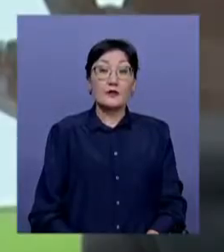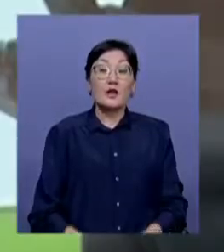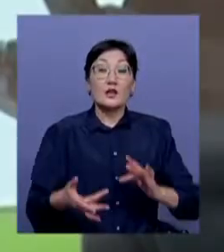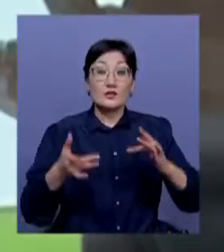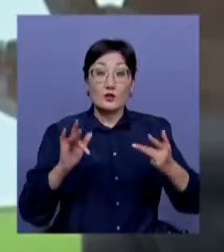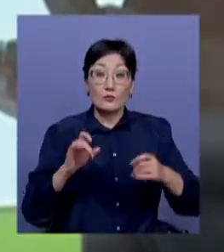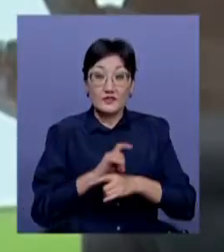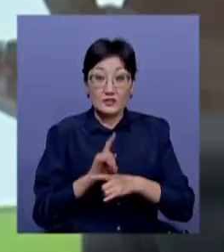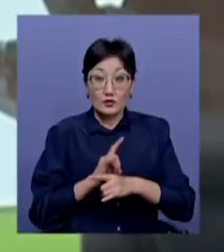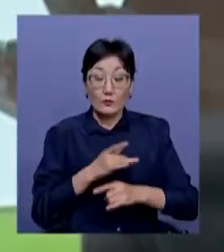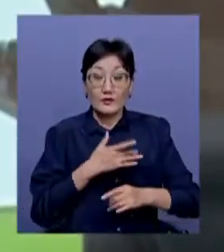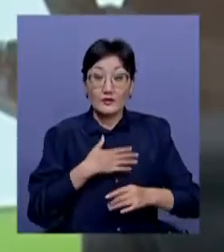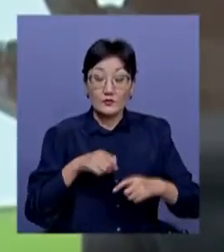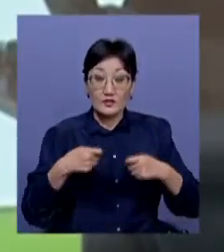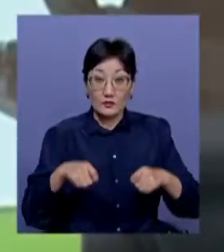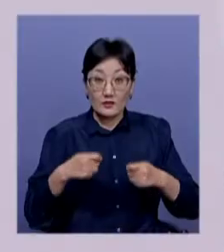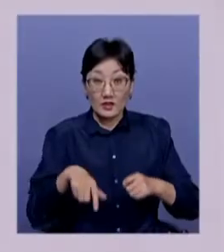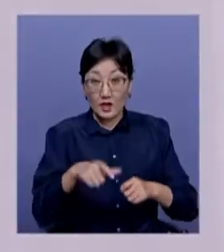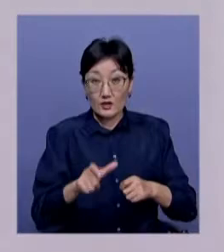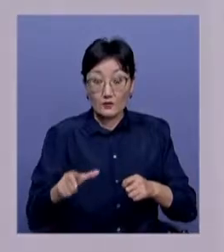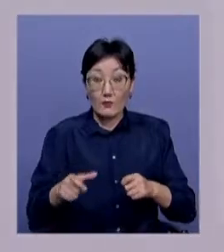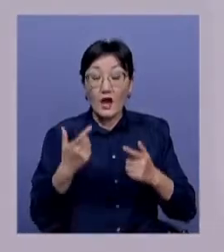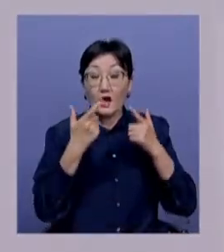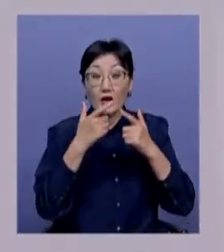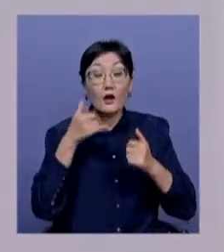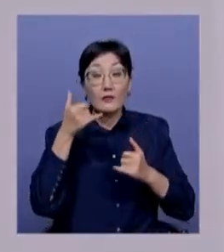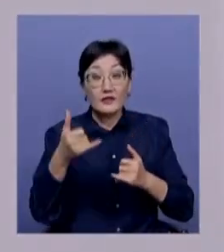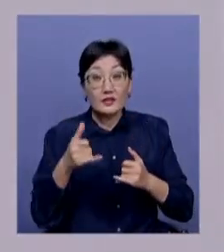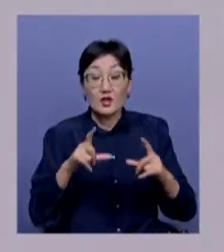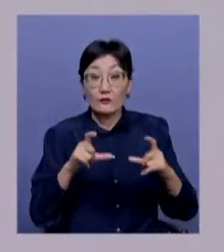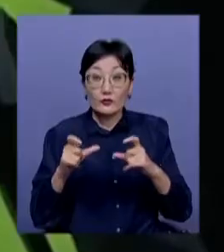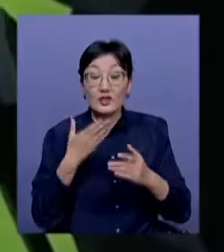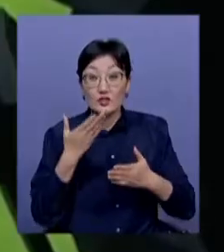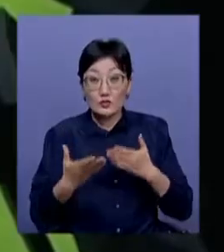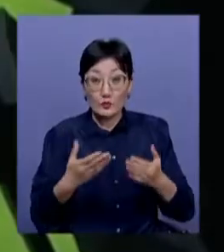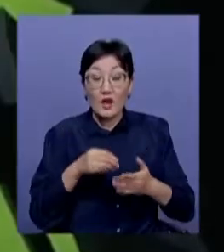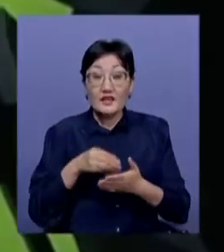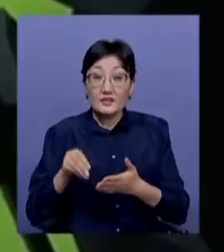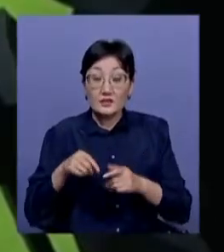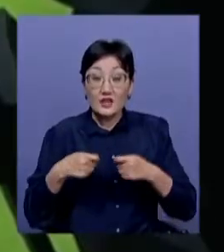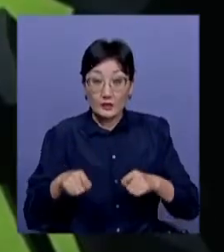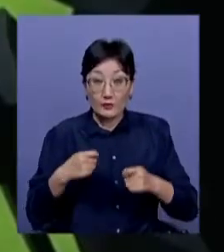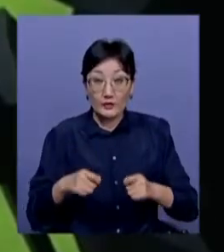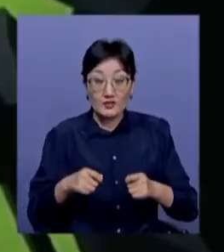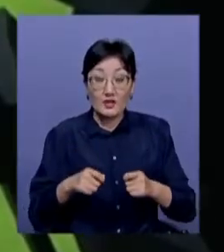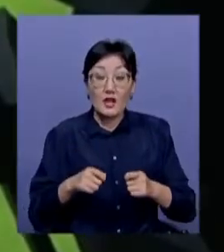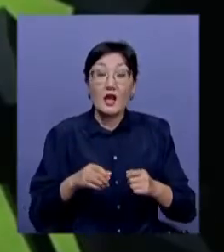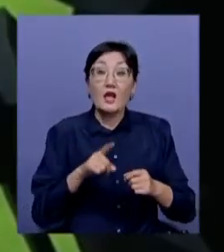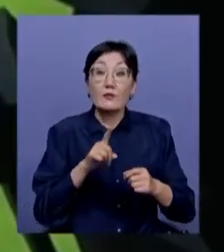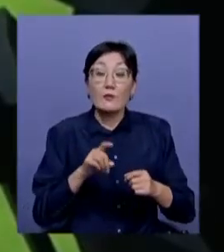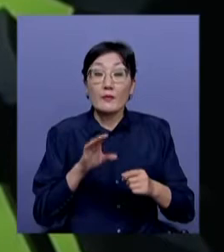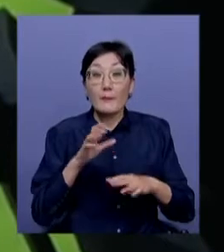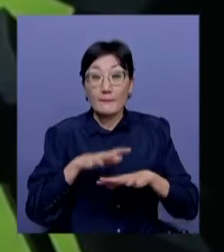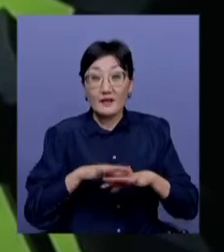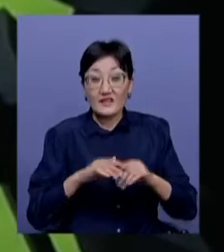Интернет алаяқтар меншік затын саудаға қойған азаматтарға хабарласып, заттың фотоларын сұрастырады. Сатып алатынын айтып, жеке сериялық номерін немесе